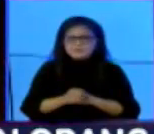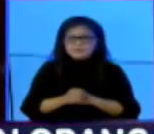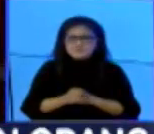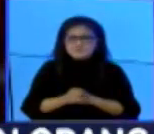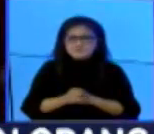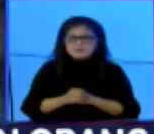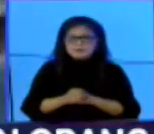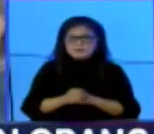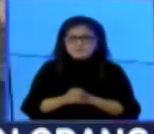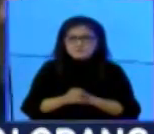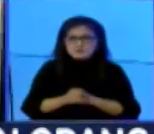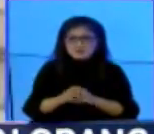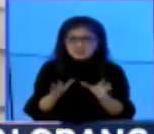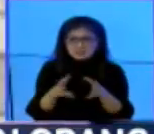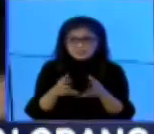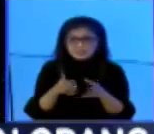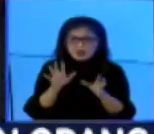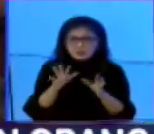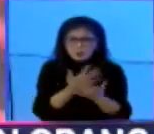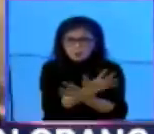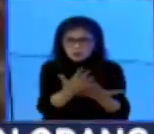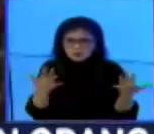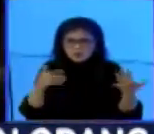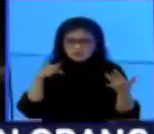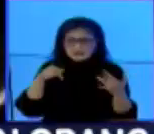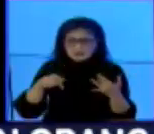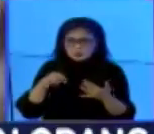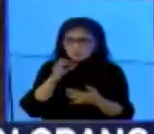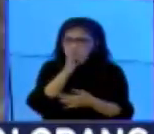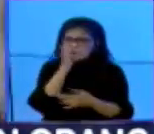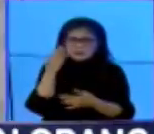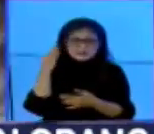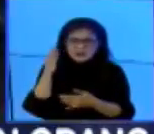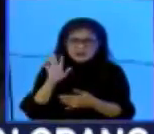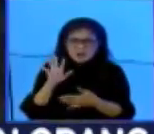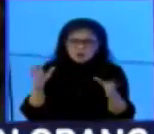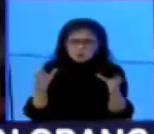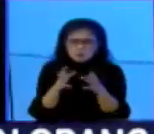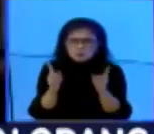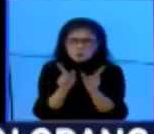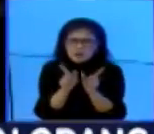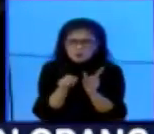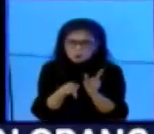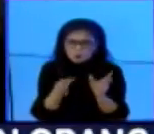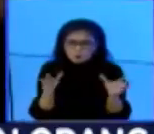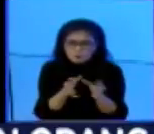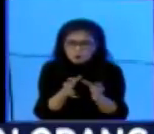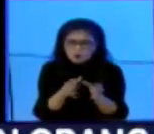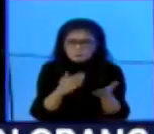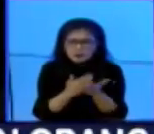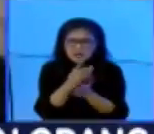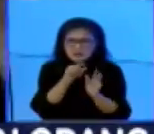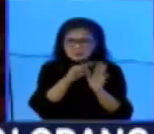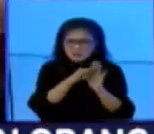Di tempat ini, petugas mendapati puluhan warga yang tidak menjalankan ibadah puasa sedang berkumpul di dalam warung. Puluhan warga ini melanggar aturan PSBB,